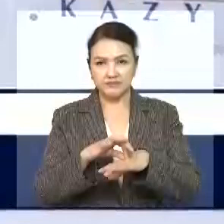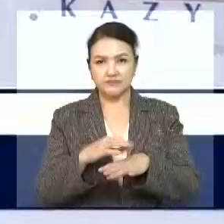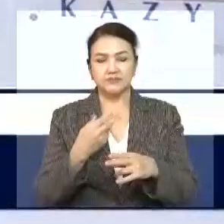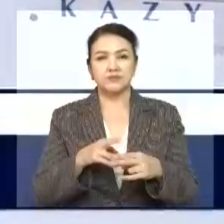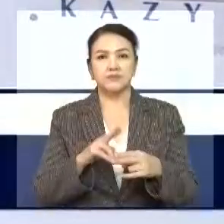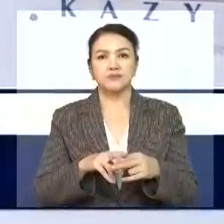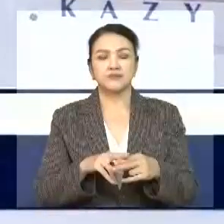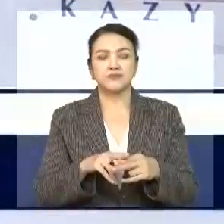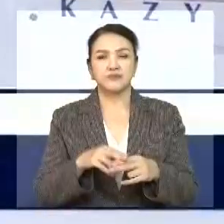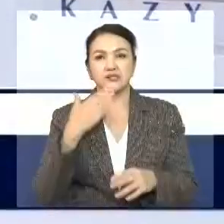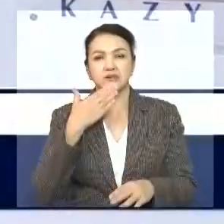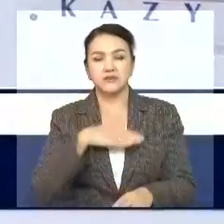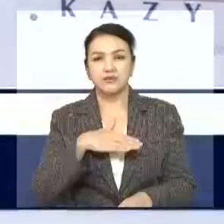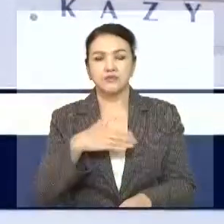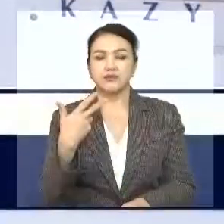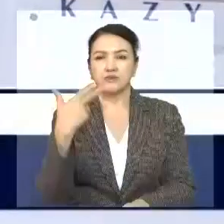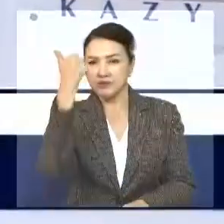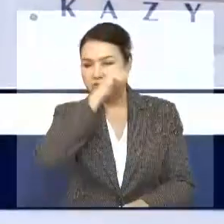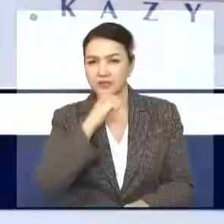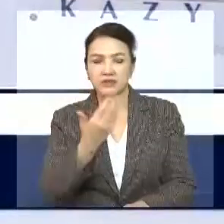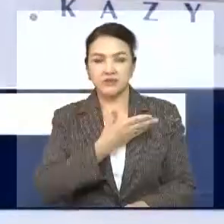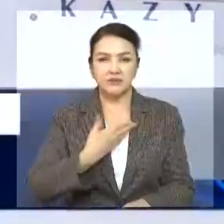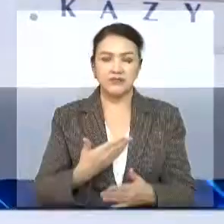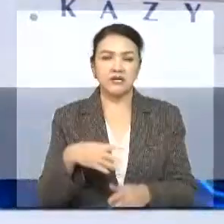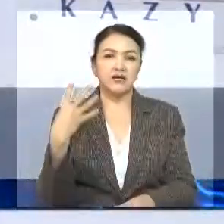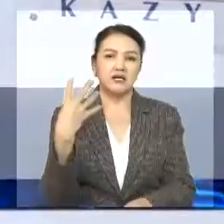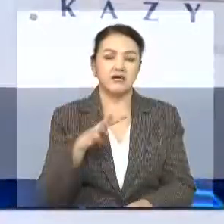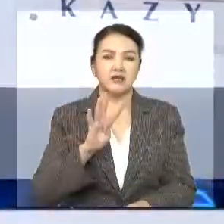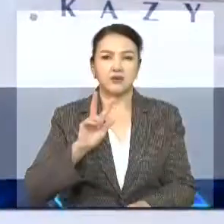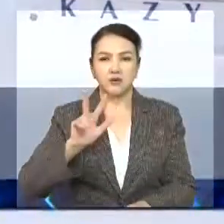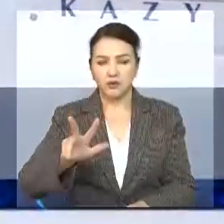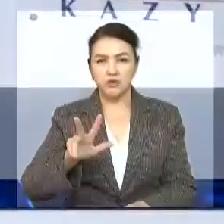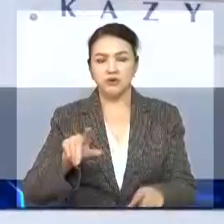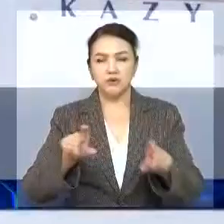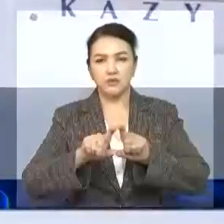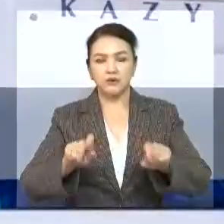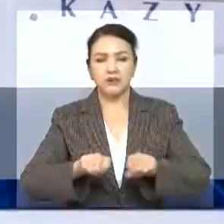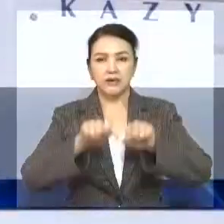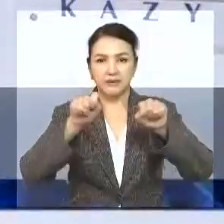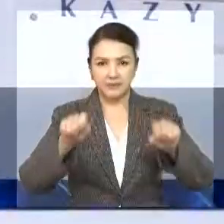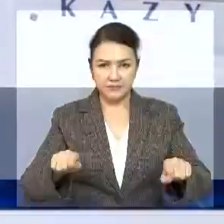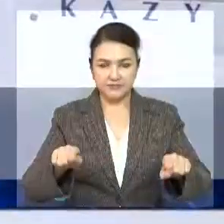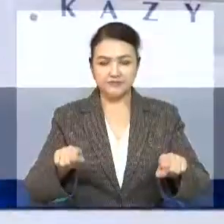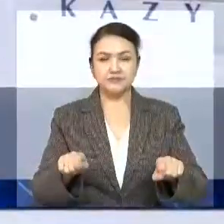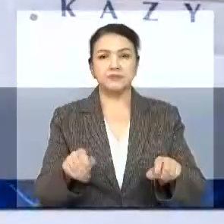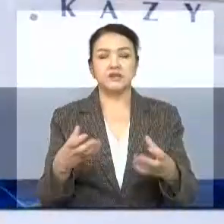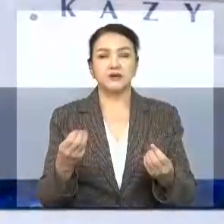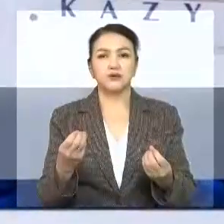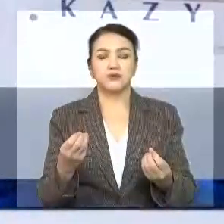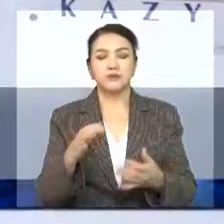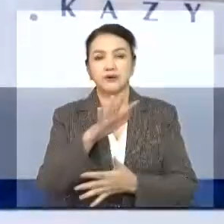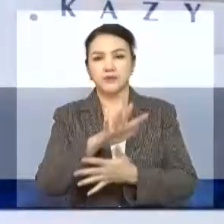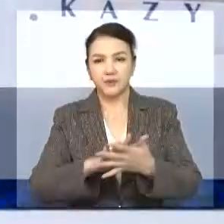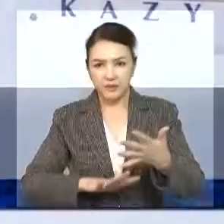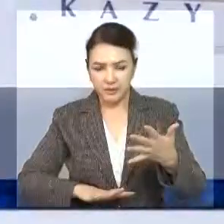Осы соңғы 3 жылда біз 43 осындай 16 орталықты аштық. Әлде де бұл бағыт